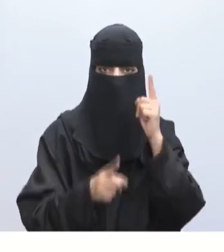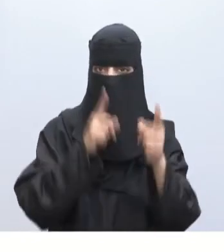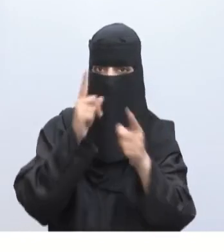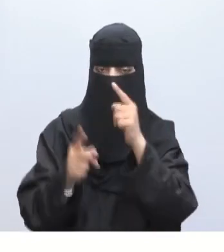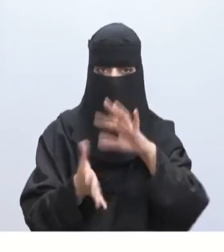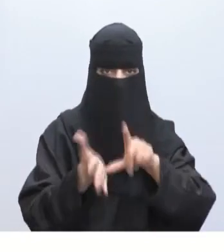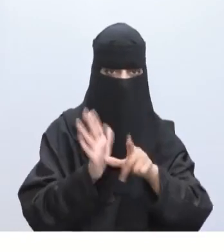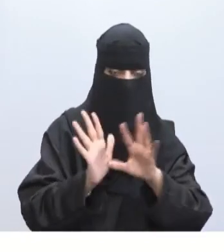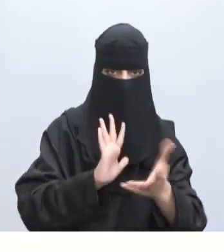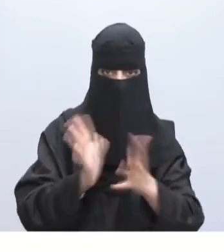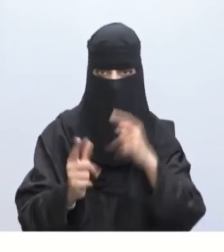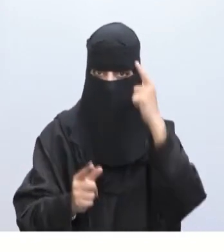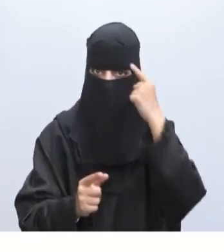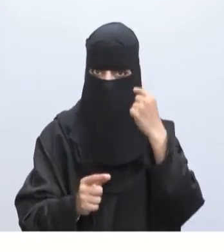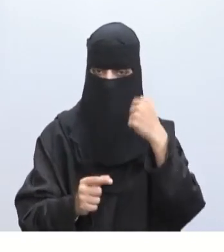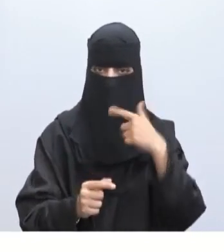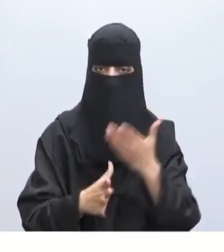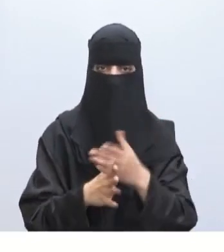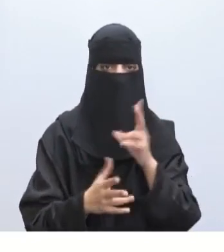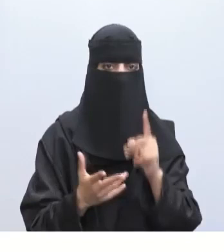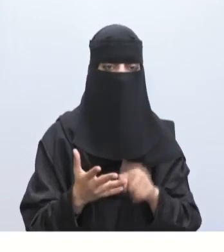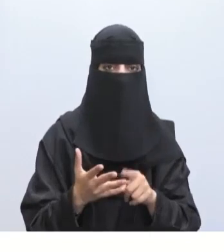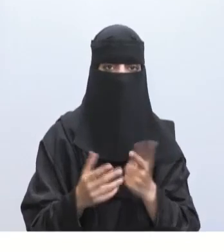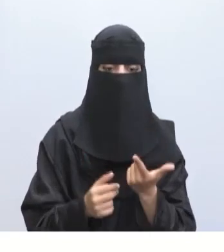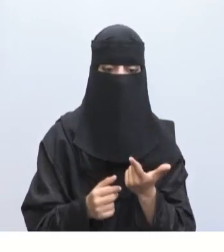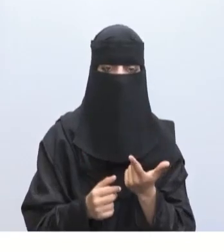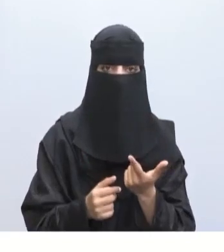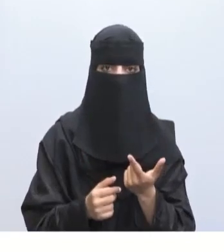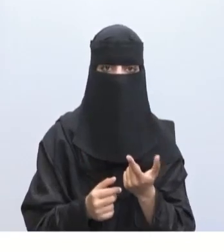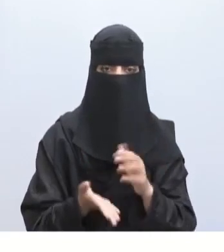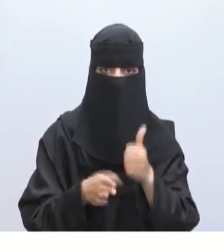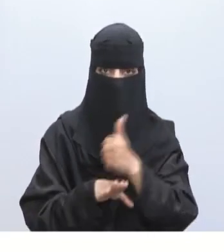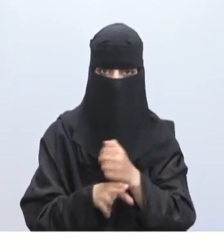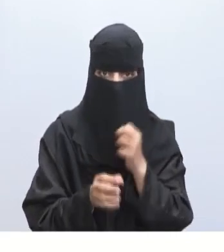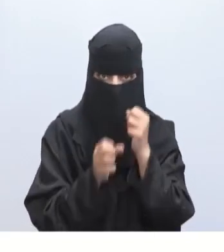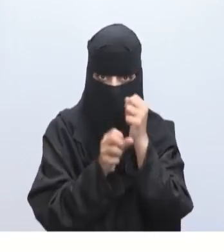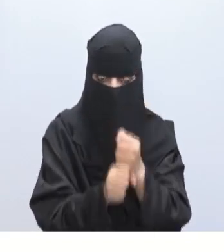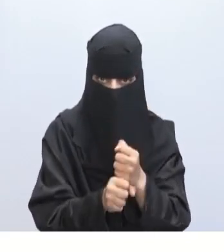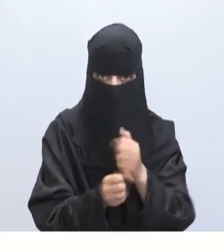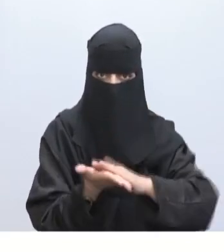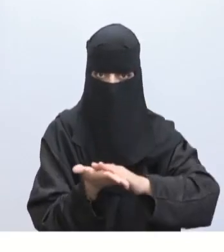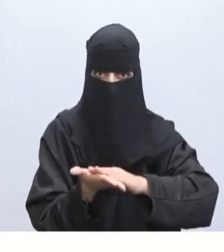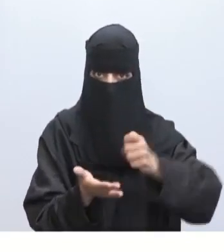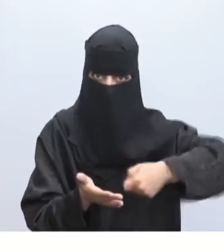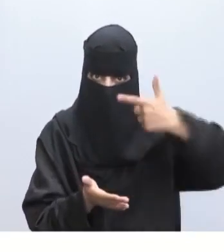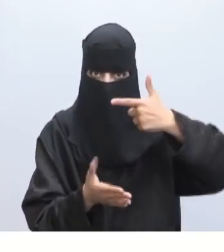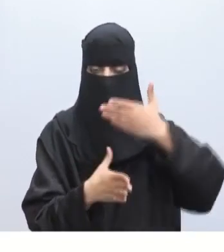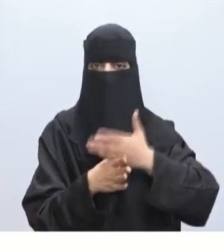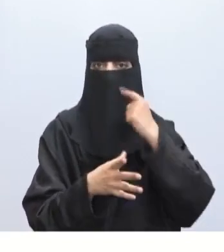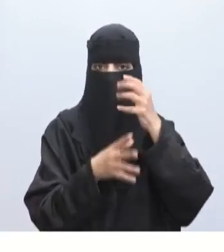والتدبير ممتازين وماذا بعد الوطنيه وحبه لوطنه